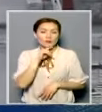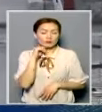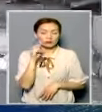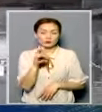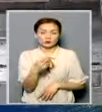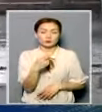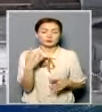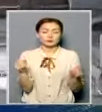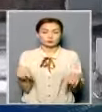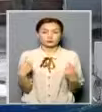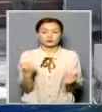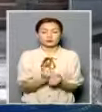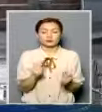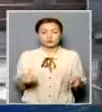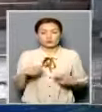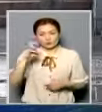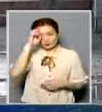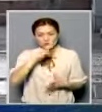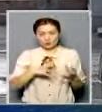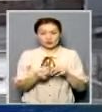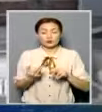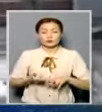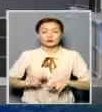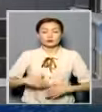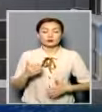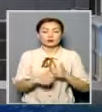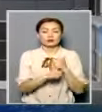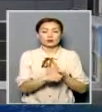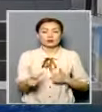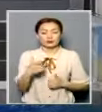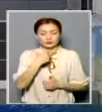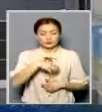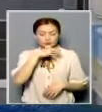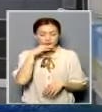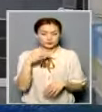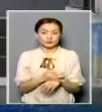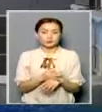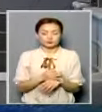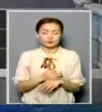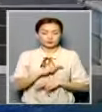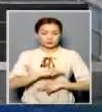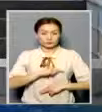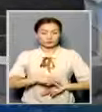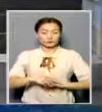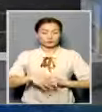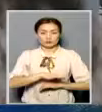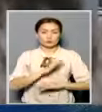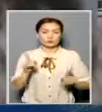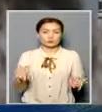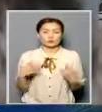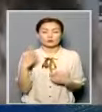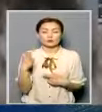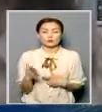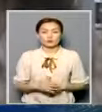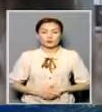нации, наносит свой вред развитию государства. Поэтому, если каждый человек берет на себя ответственность и трудится для страны, то не за